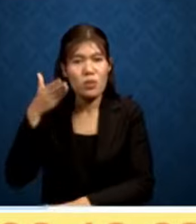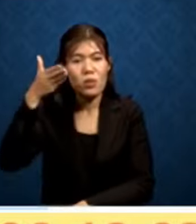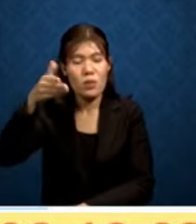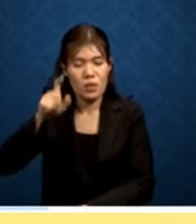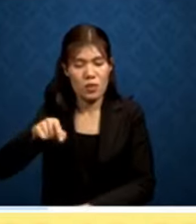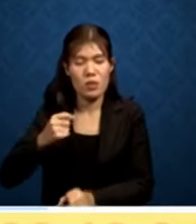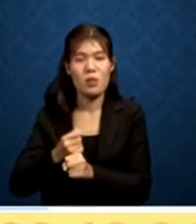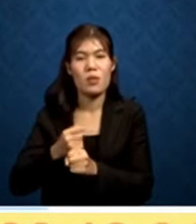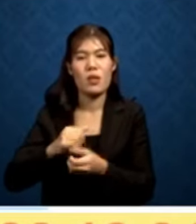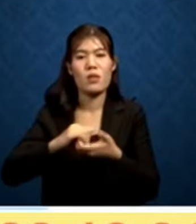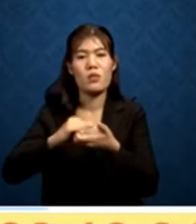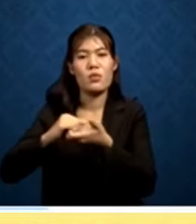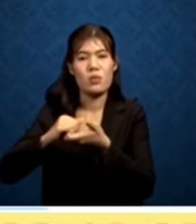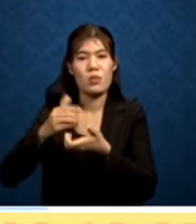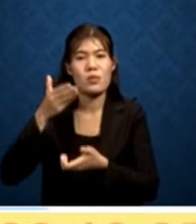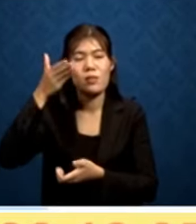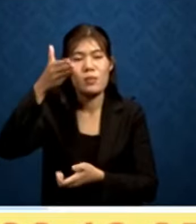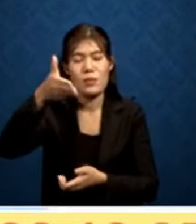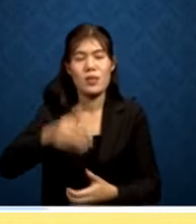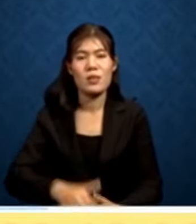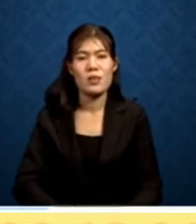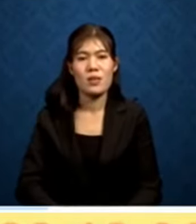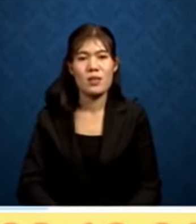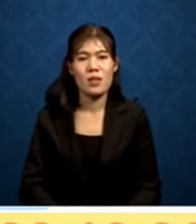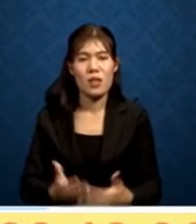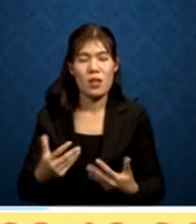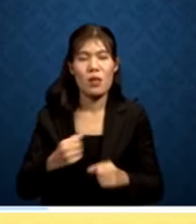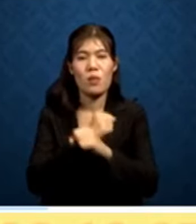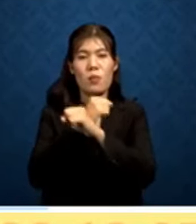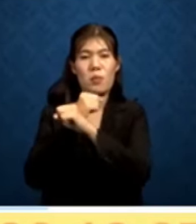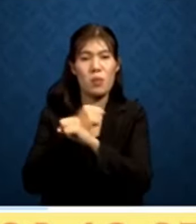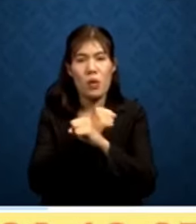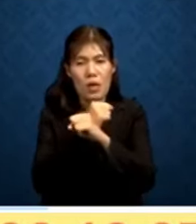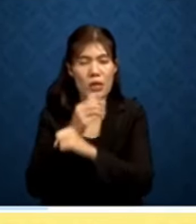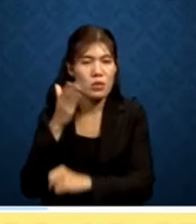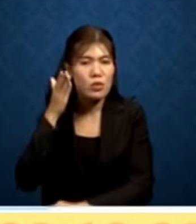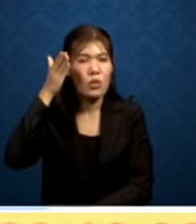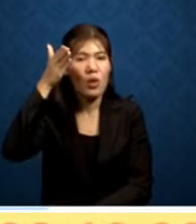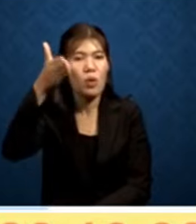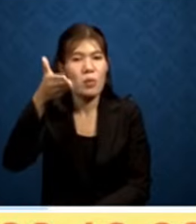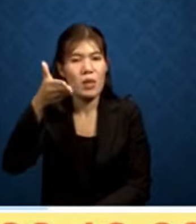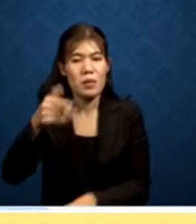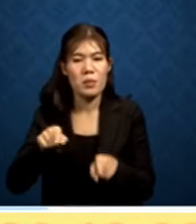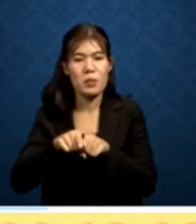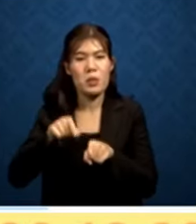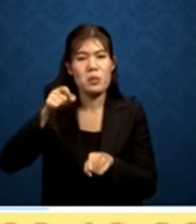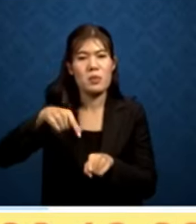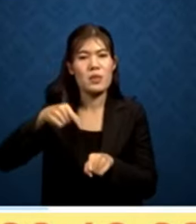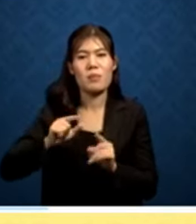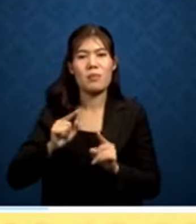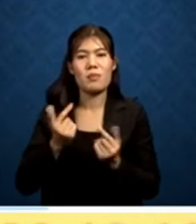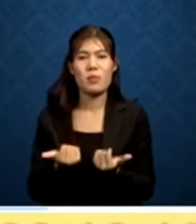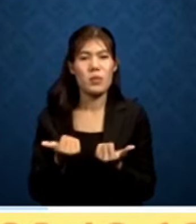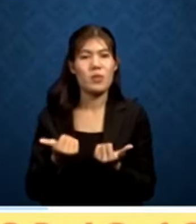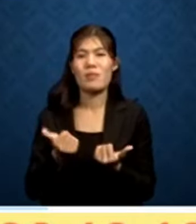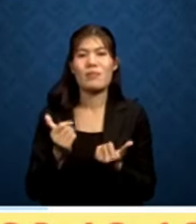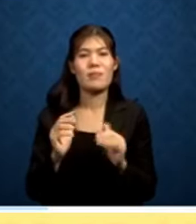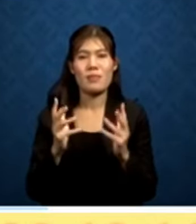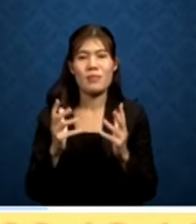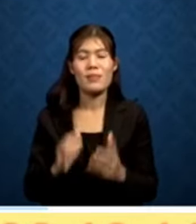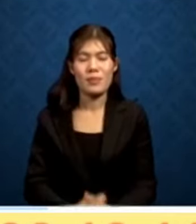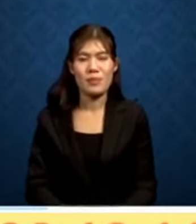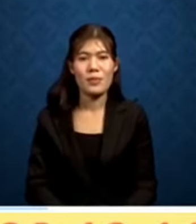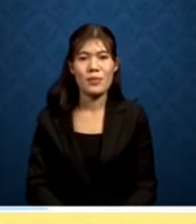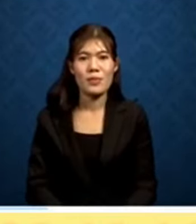ร่วมกัในยาวในเชิงที่จะนำไปสู่การป้องกันไม่ให้เกิดกรณีอย่างที่เกิดขึในปัจจบันวันนี้นะคะ